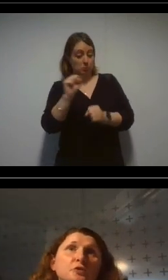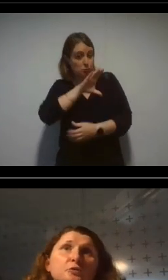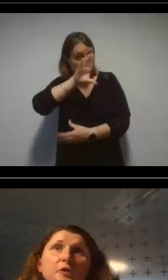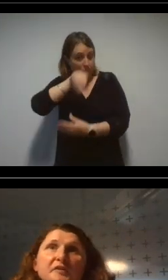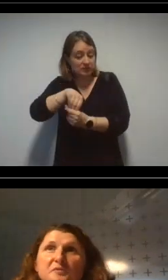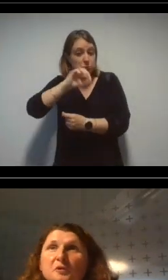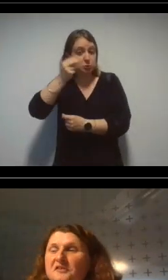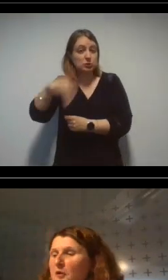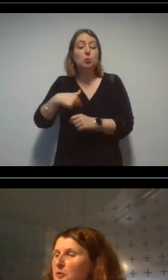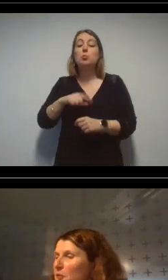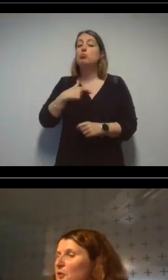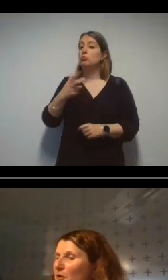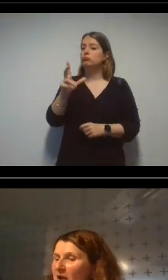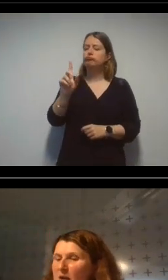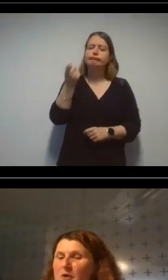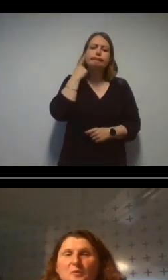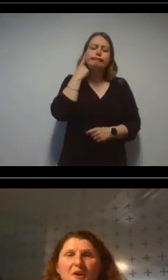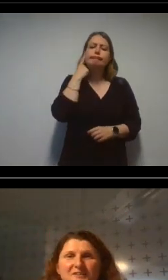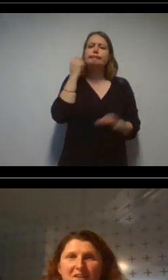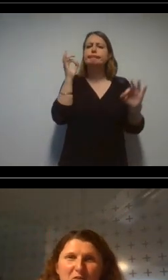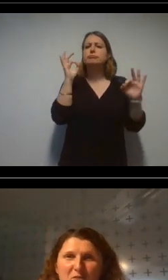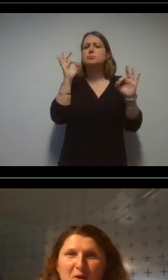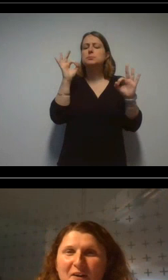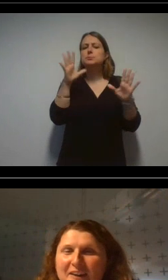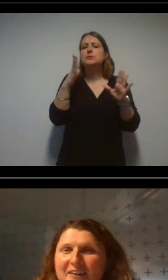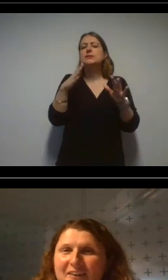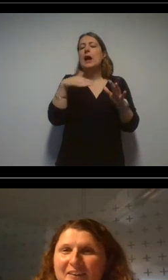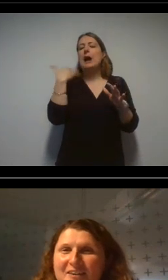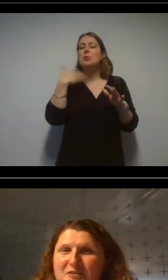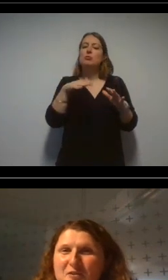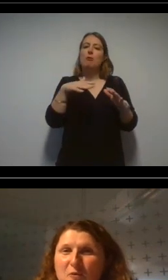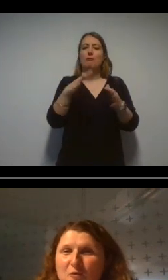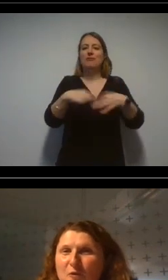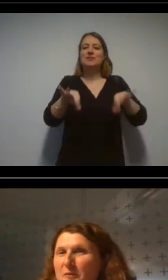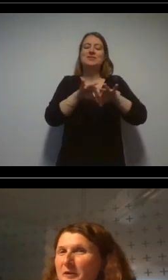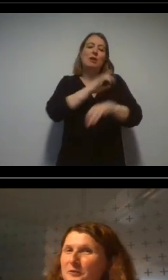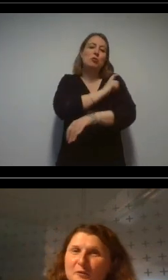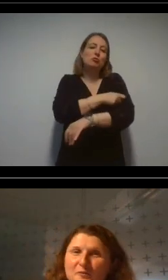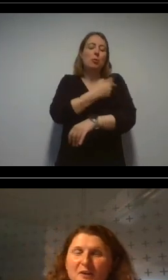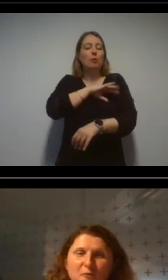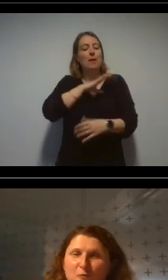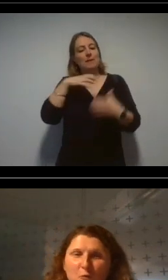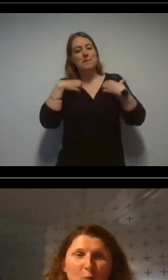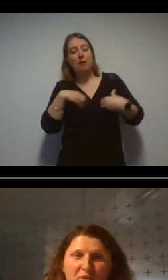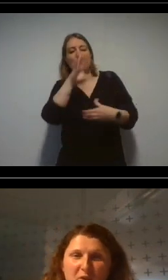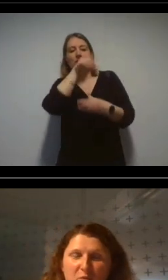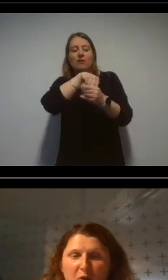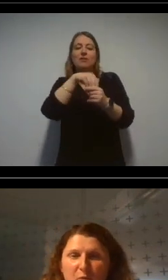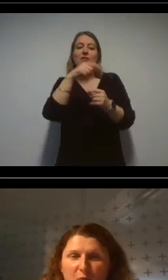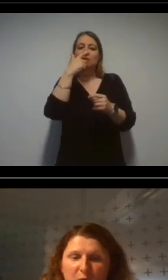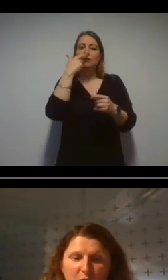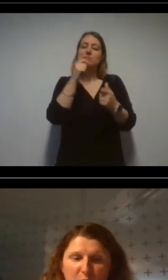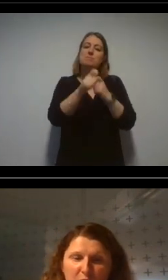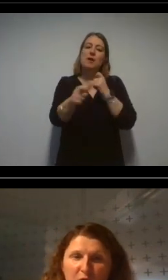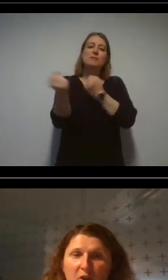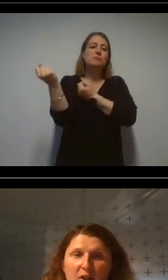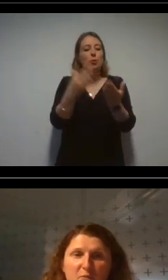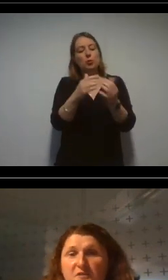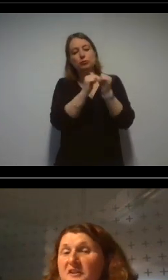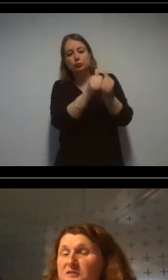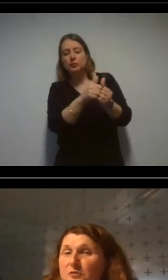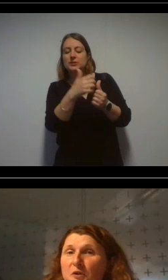moi j'ai entendu effectivement que c'était un peu comme l'abonnement à la salle de sport et justement on compose un peu comme on